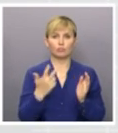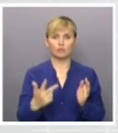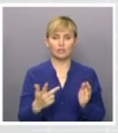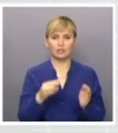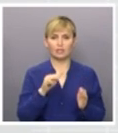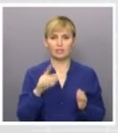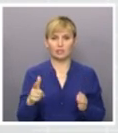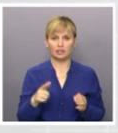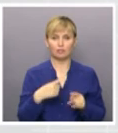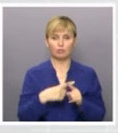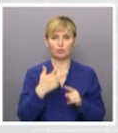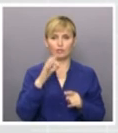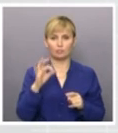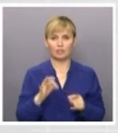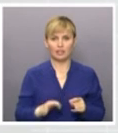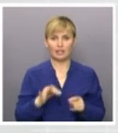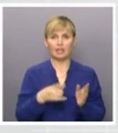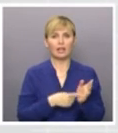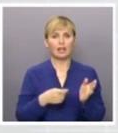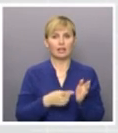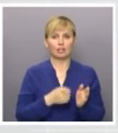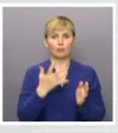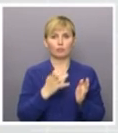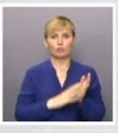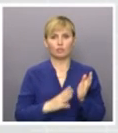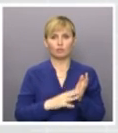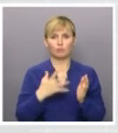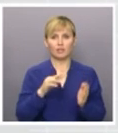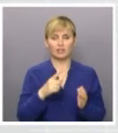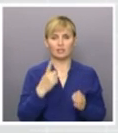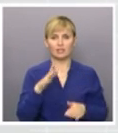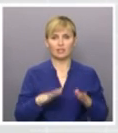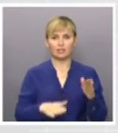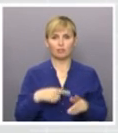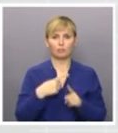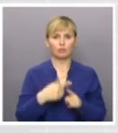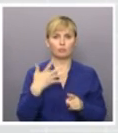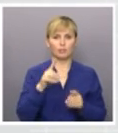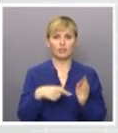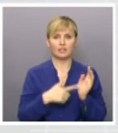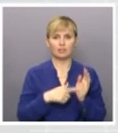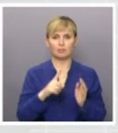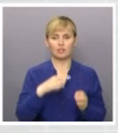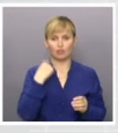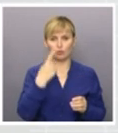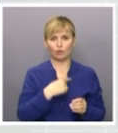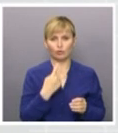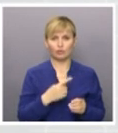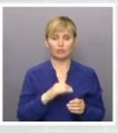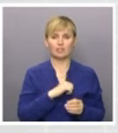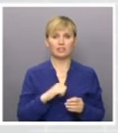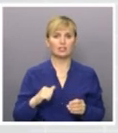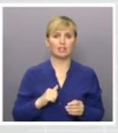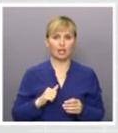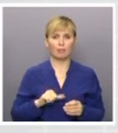плюс 3,5% за год и Караганда 595 тенге за килограмм плюс 5,7% за год. Самый